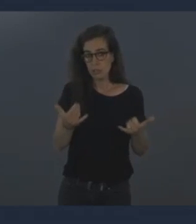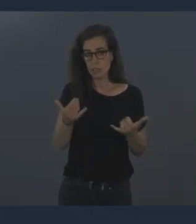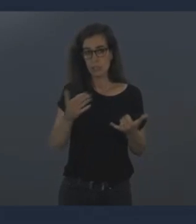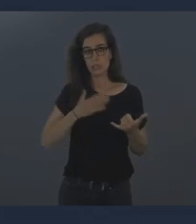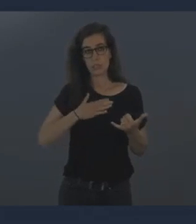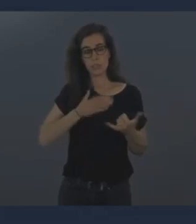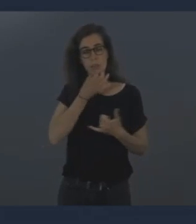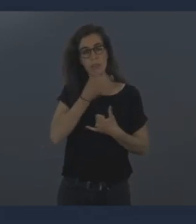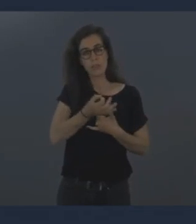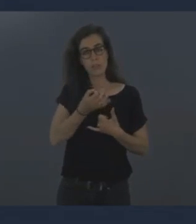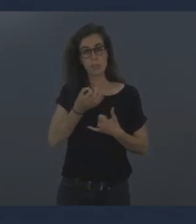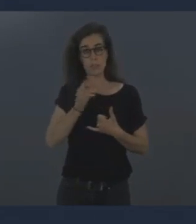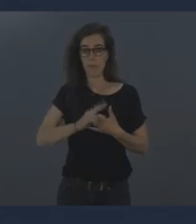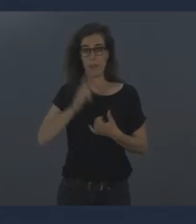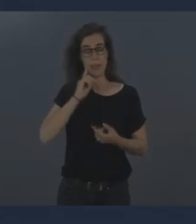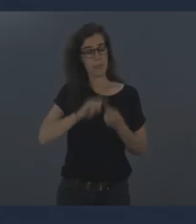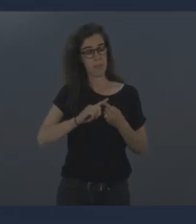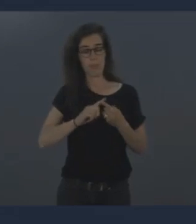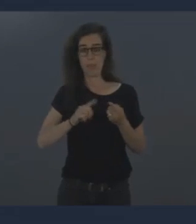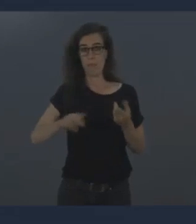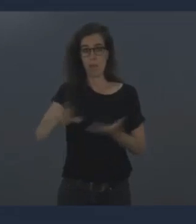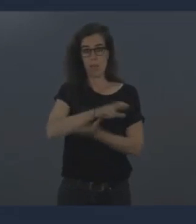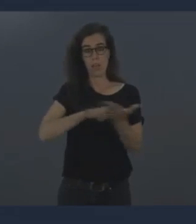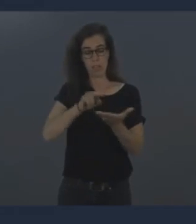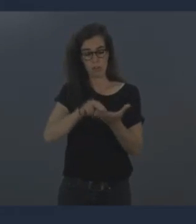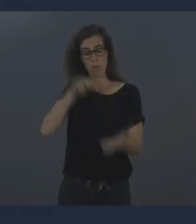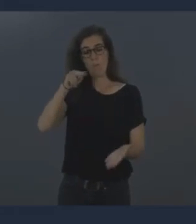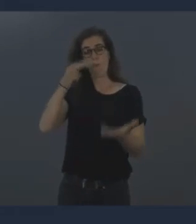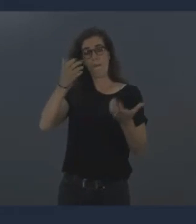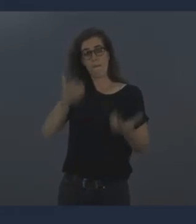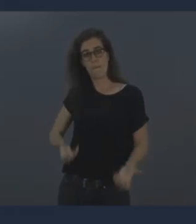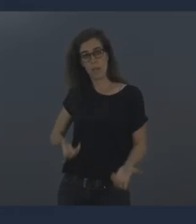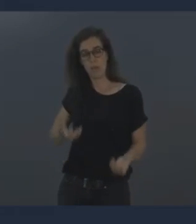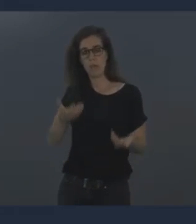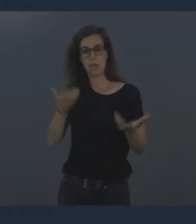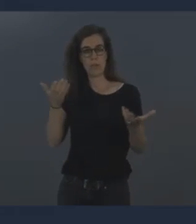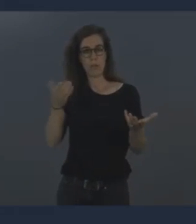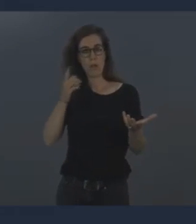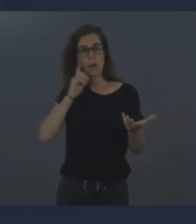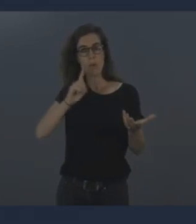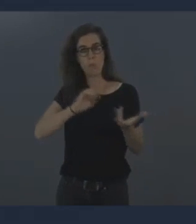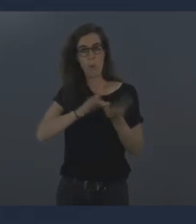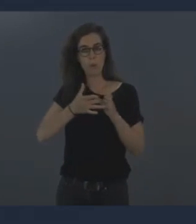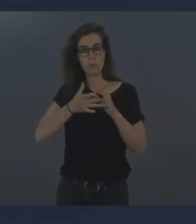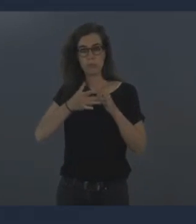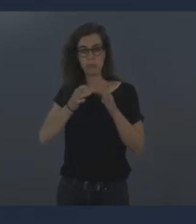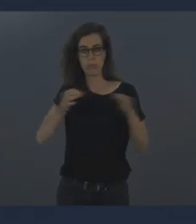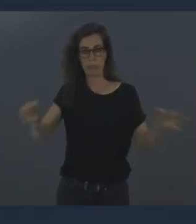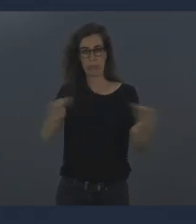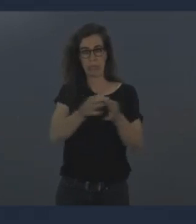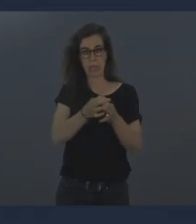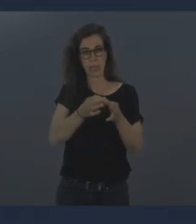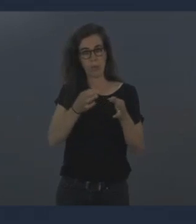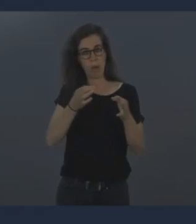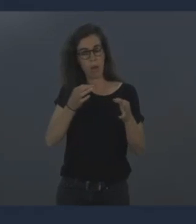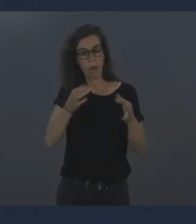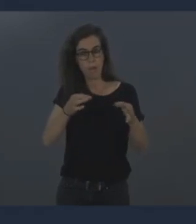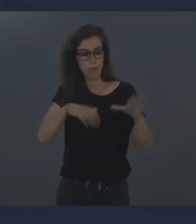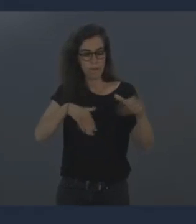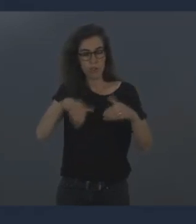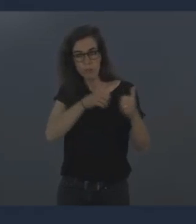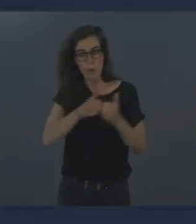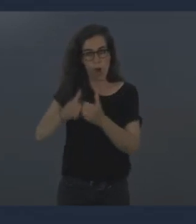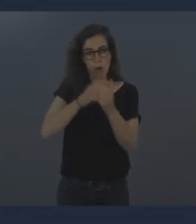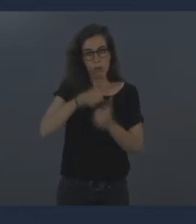une vision d'ensemble pour la région, une idée de la manière dont tous nos territoires peuvent fonctionner ensemble et une volonté de les aider